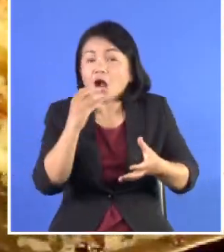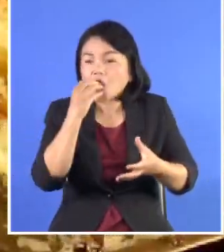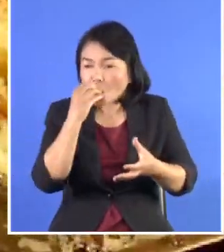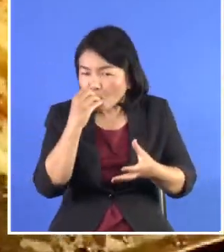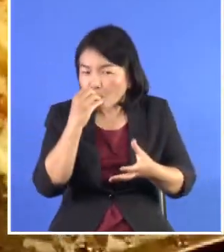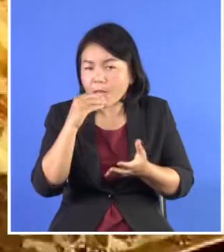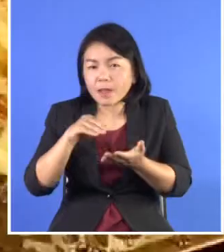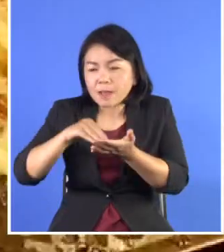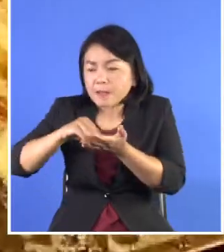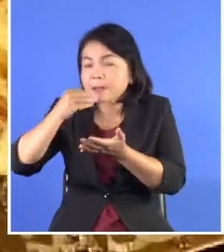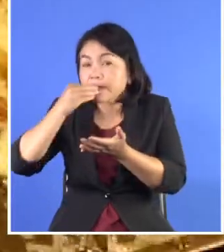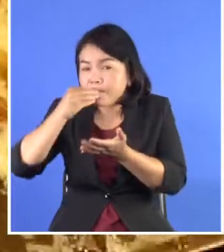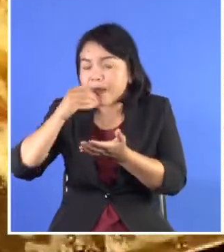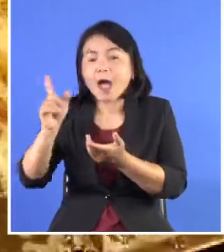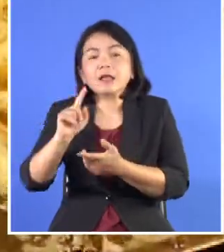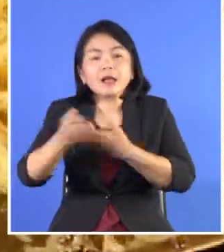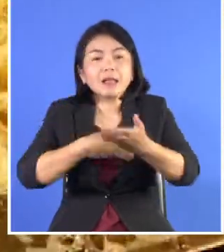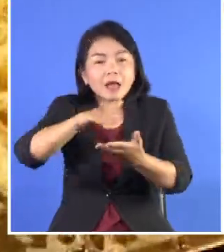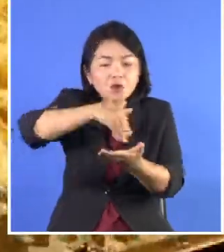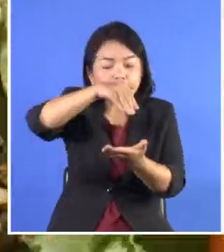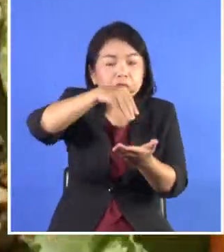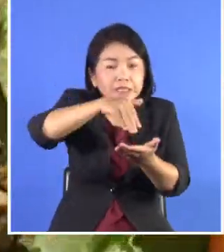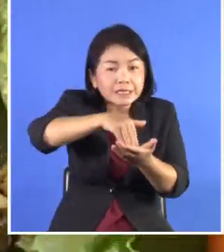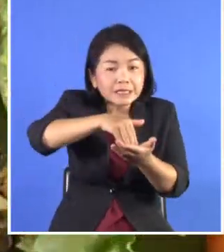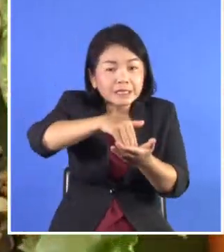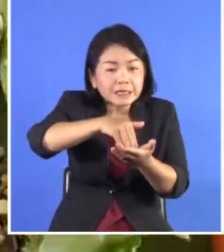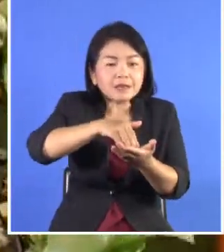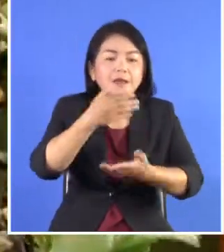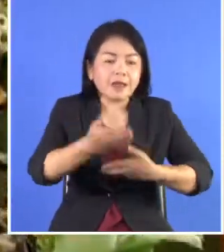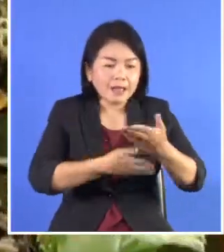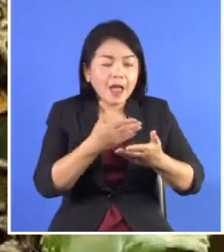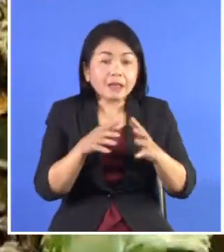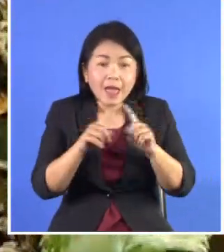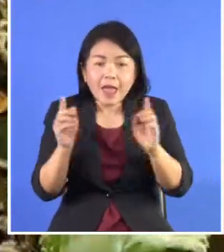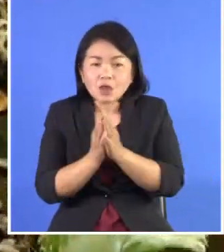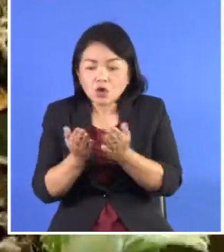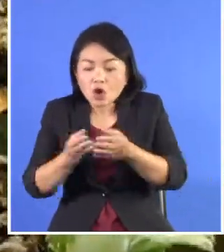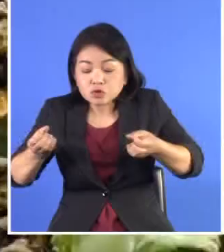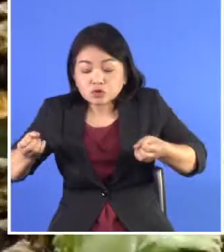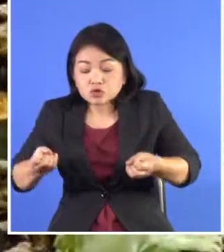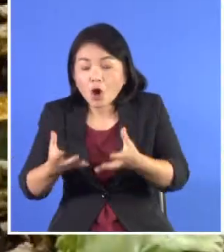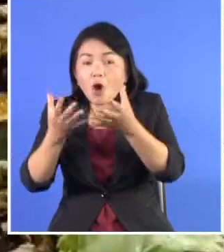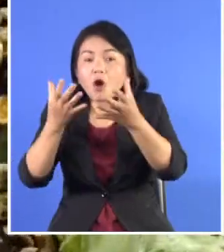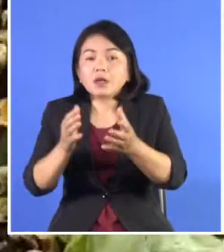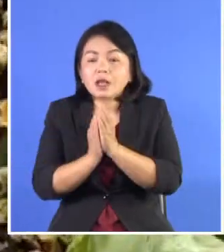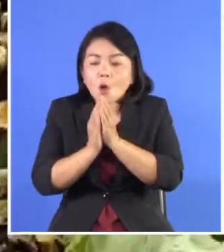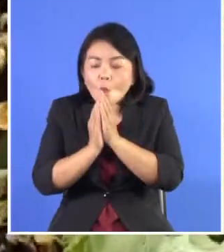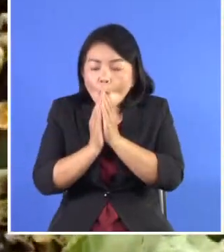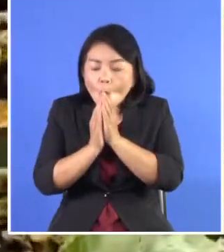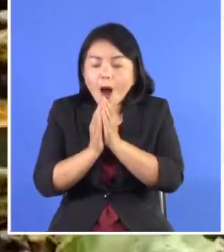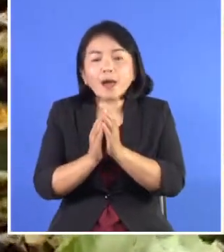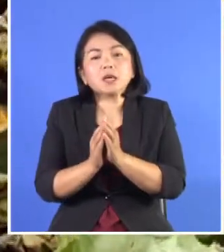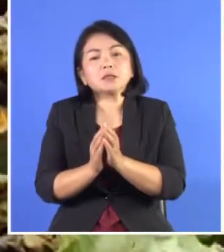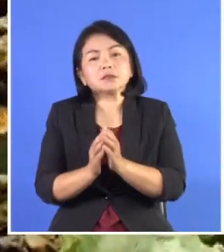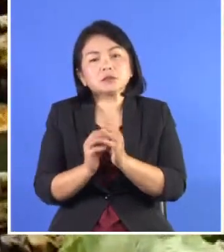น้ำจิ้มปกติอะขายขนมจีนอะขายขนมจีนในตะวันสวรรคโลกแต่หอยทอดเนี่ยจะขายแค่ในงานปึงเถากงเท่านั้นนะคะงานศาลเจ้า